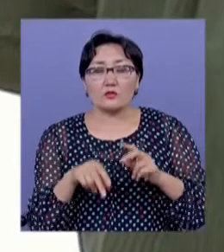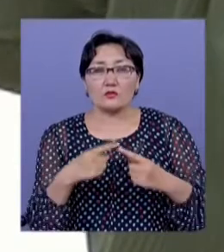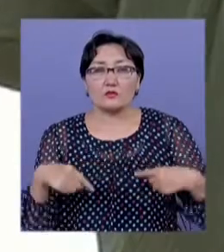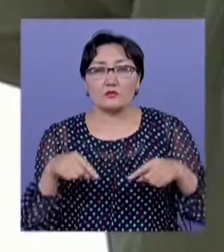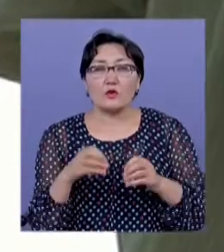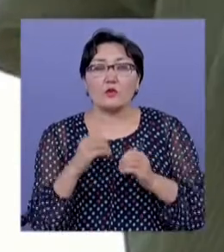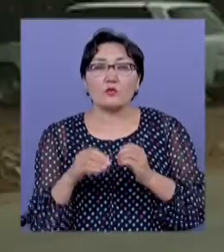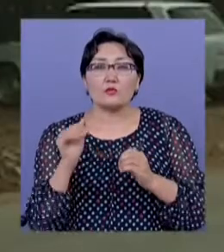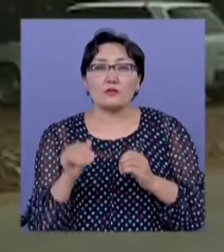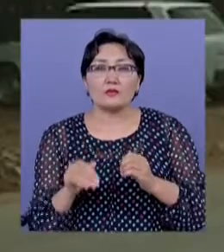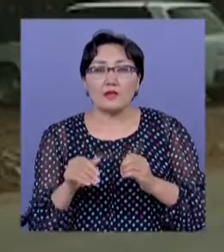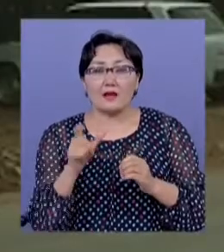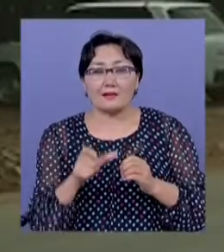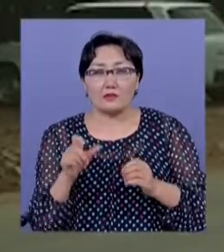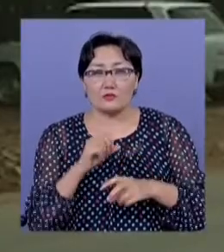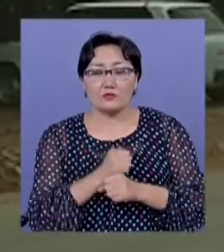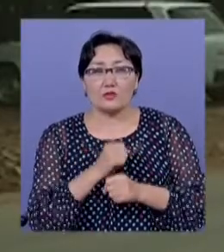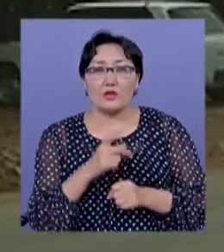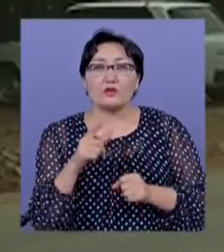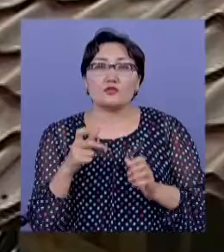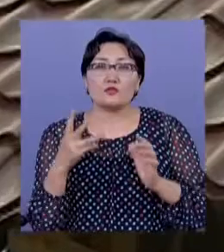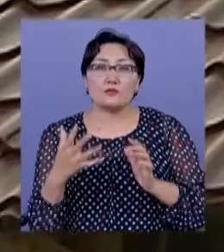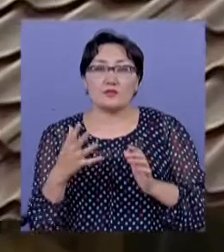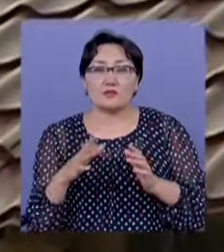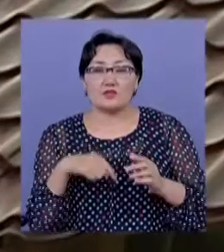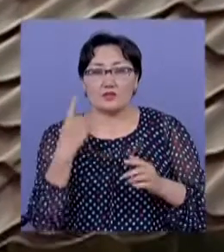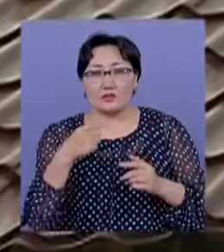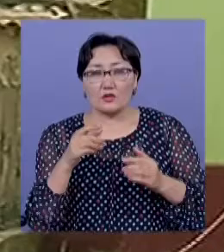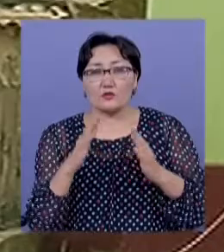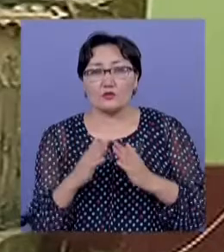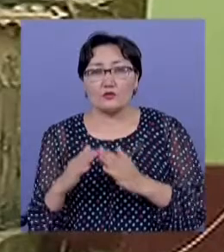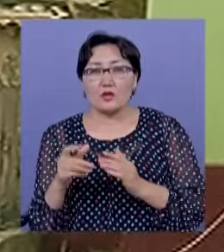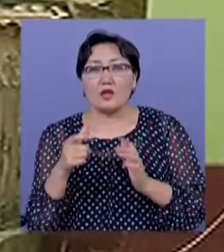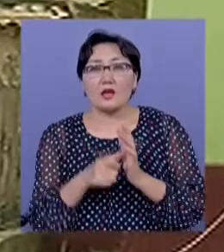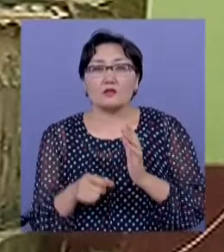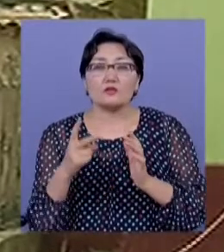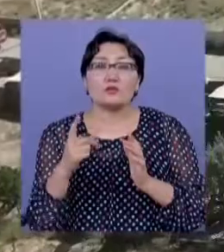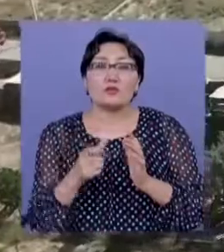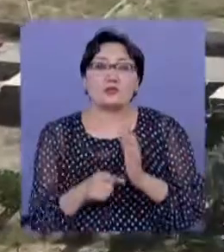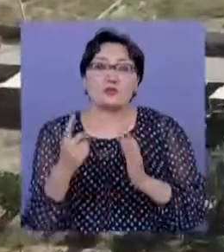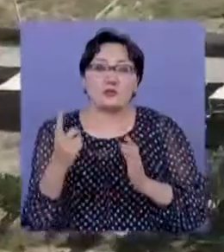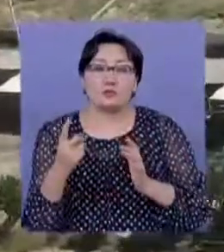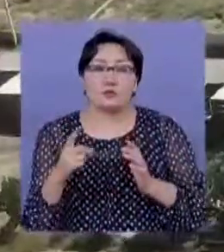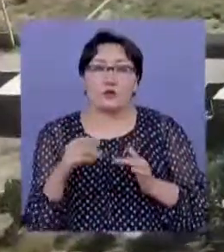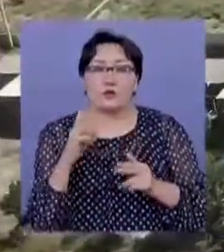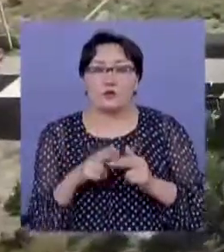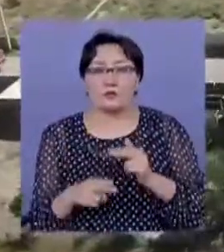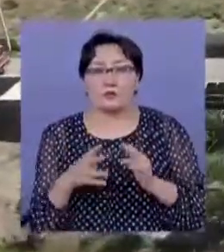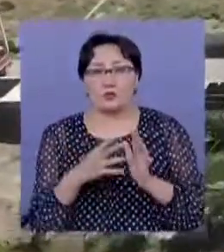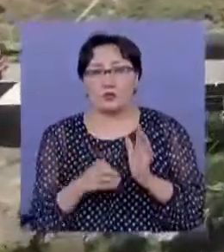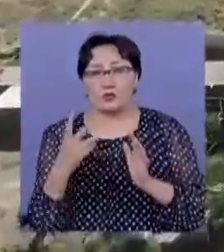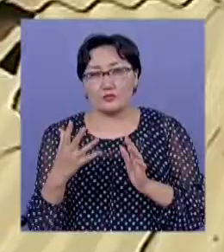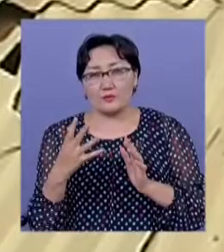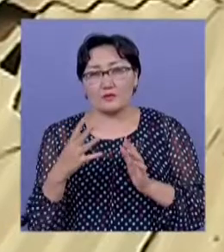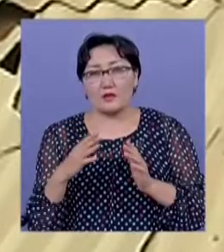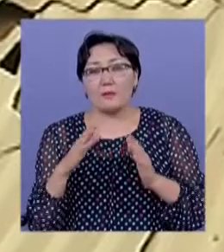10,000-дай адам жұмыс істеп, 7516 жеке үйдің 6611 толық аяқталса, 905 баспана кезекте